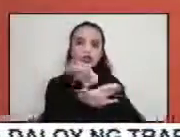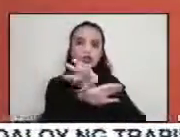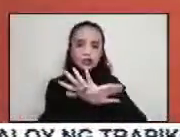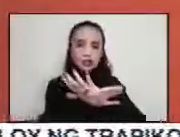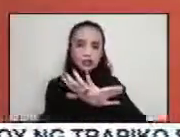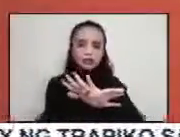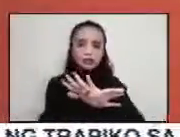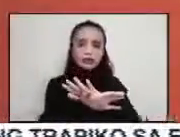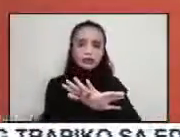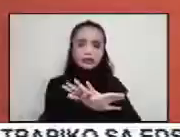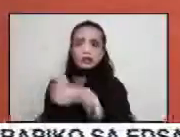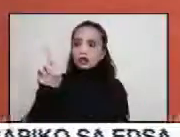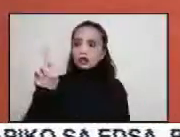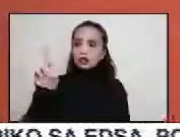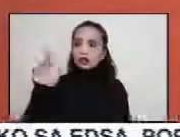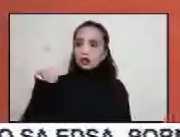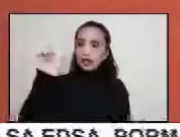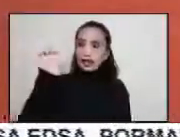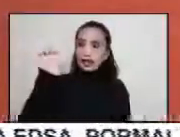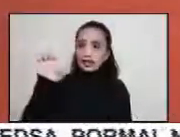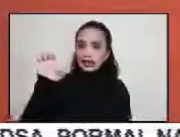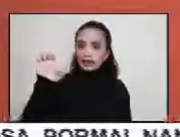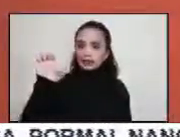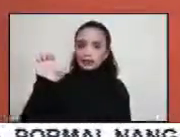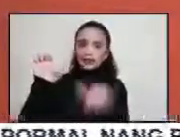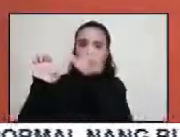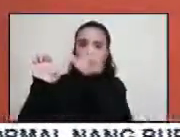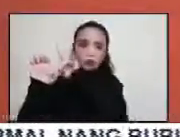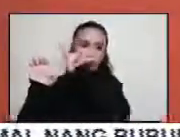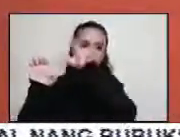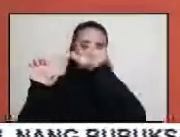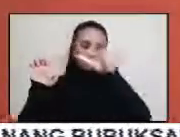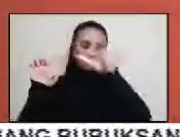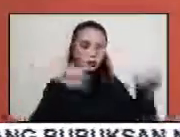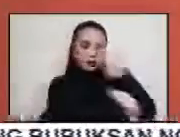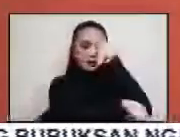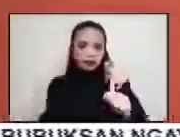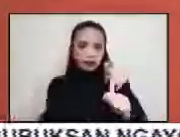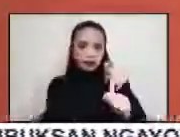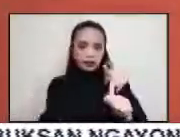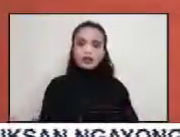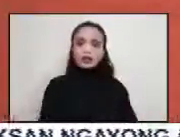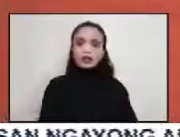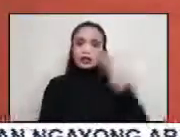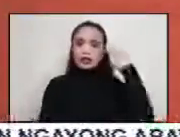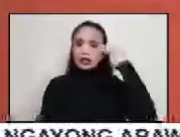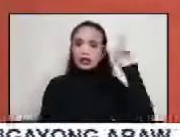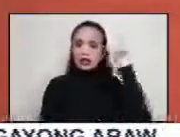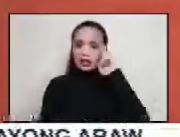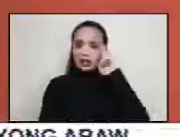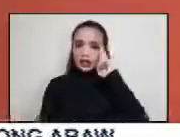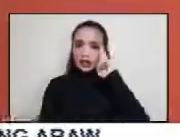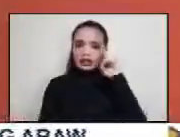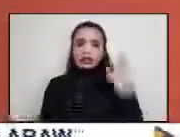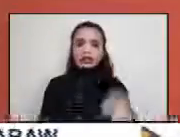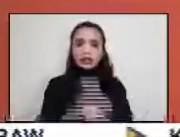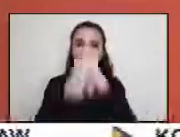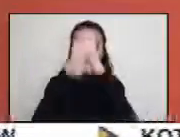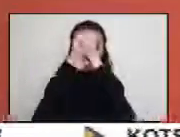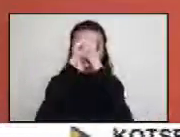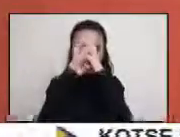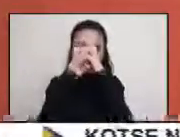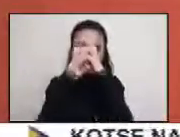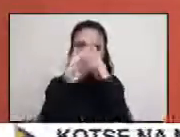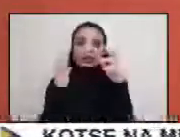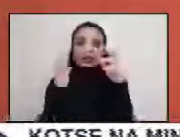binabanggit na taga-kamuning siya, doon sa barangay na identified. Ang problema, yung mga taong nandoon, parang ayaw nang papasukin sa